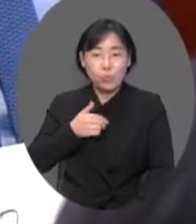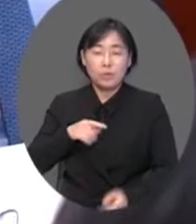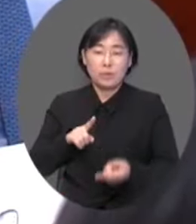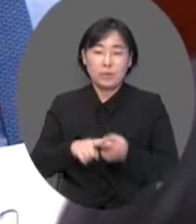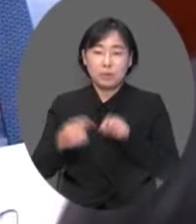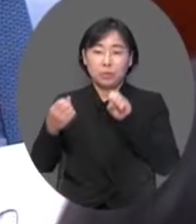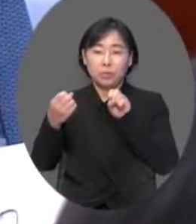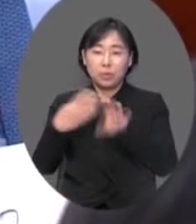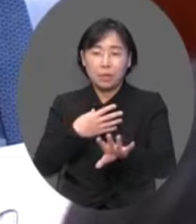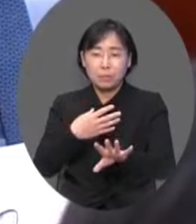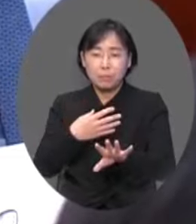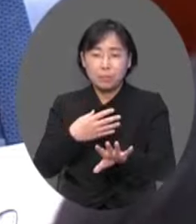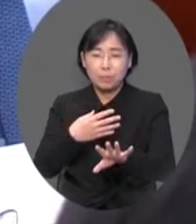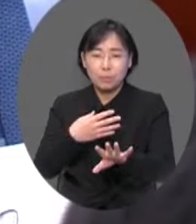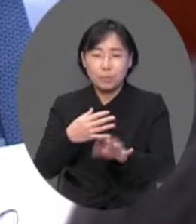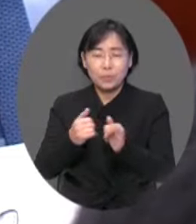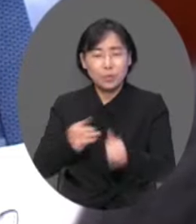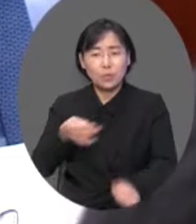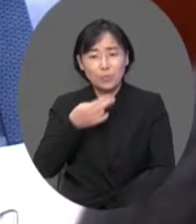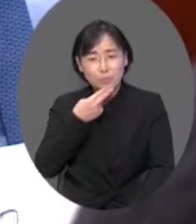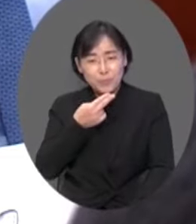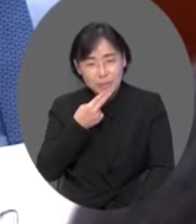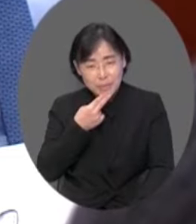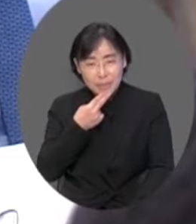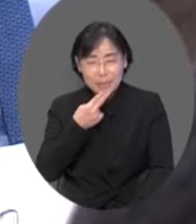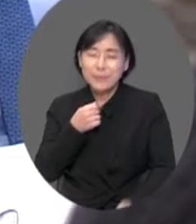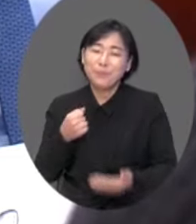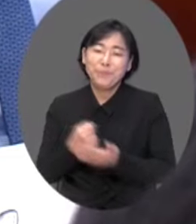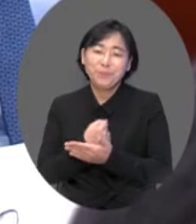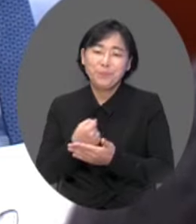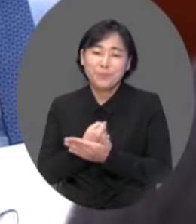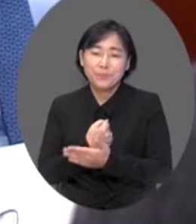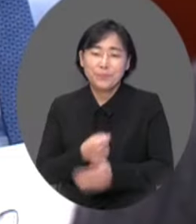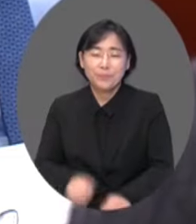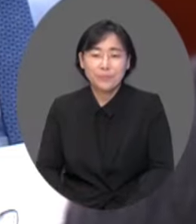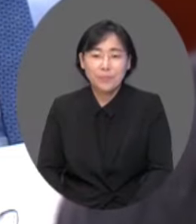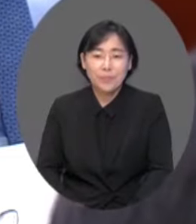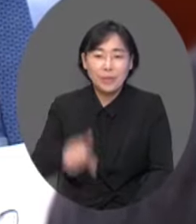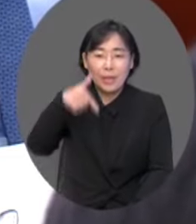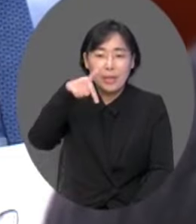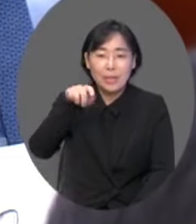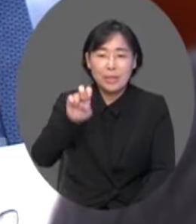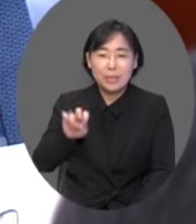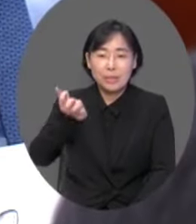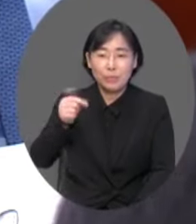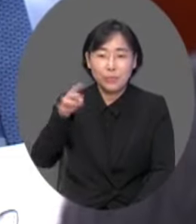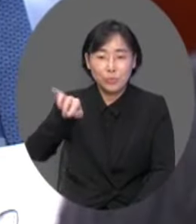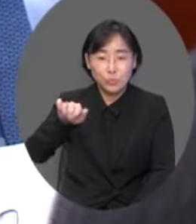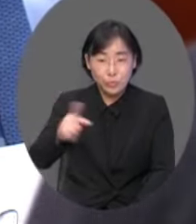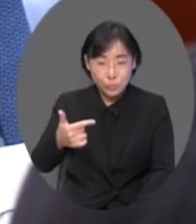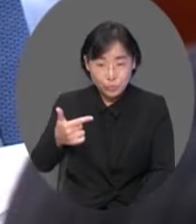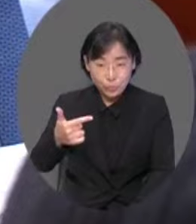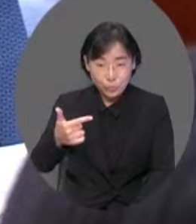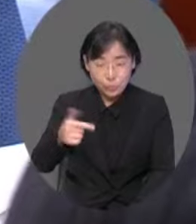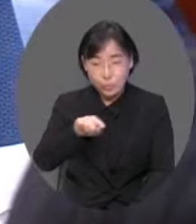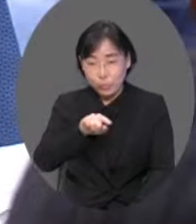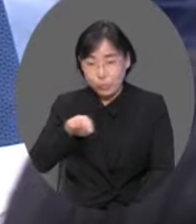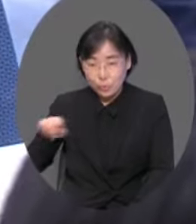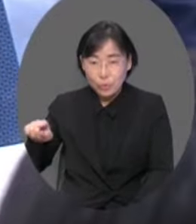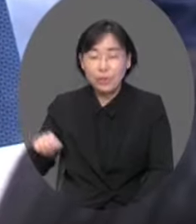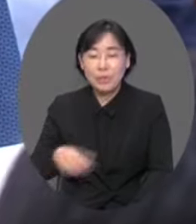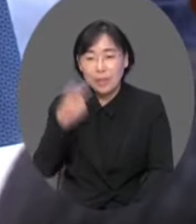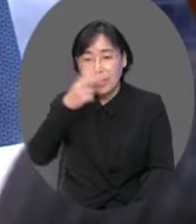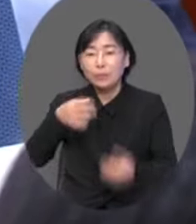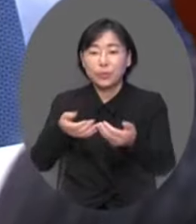대답하는 분이 한 번도 없다는 것은 참 유감입니다. 특히 김문준 감사관님, 최성렬 감사관님, 이진은 감사관님 세 분